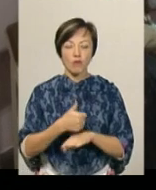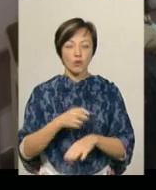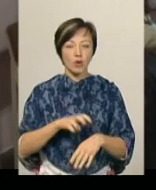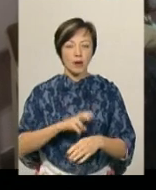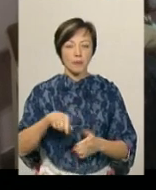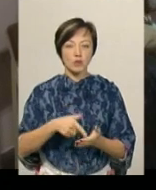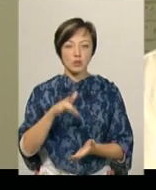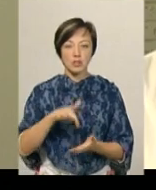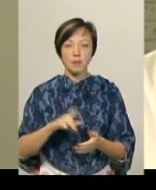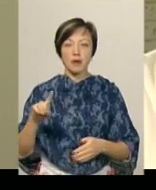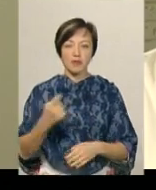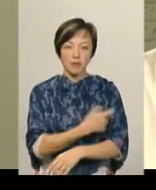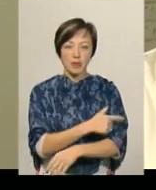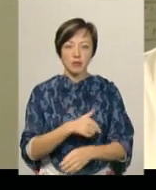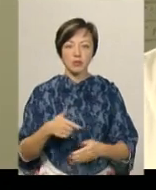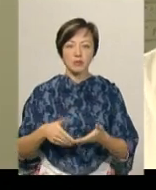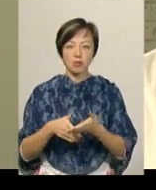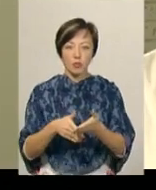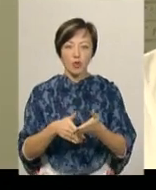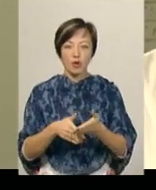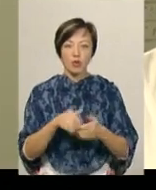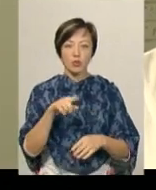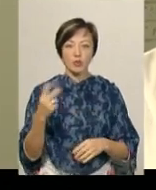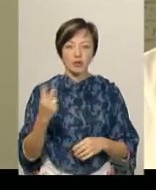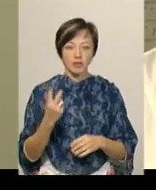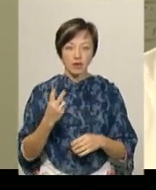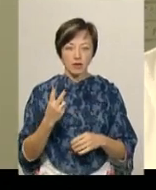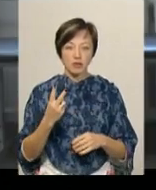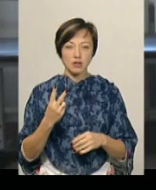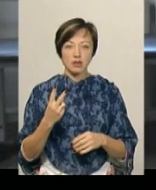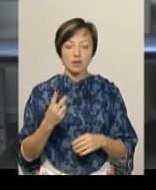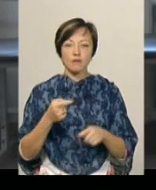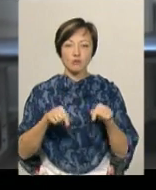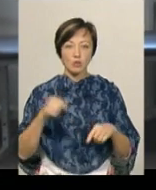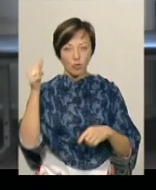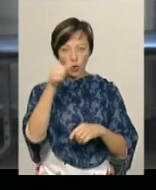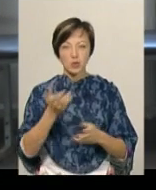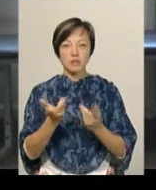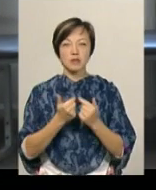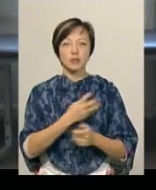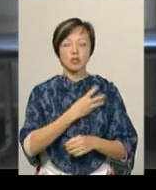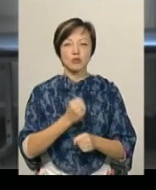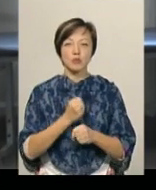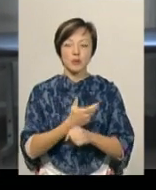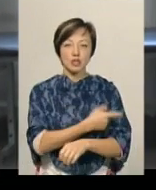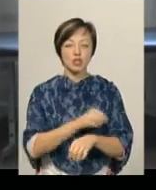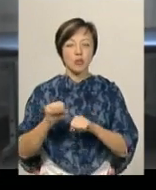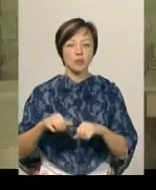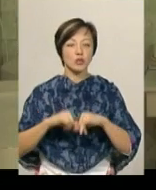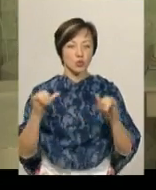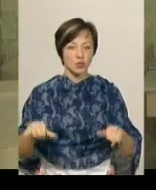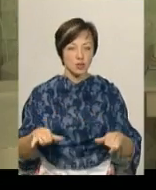Хмельницького міського центру первинної медико-санітарної допомоги номер 2 Світлани Оленкевич, в цьому році кількість бажаючих зробити щеплення